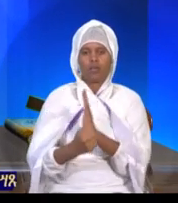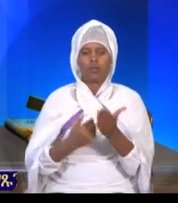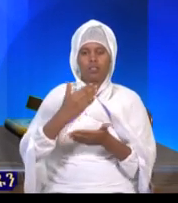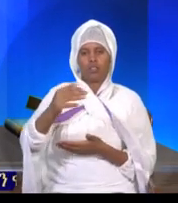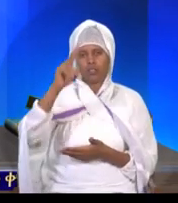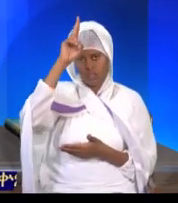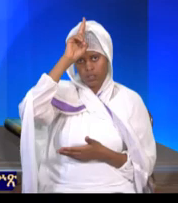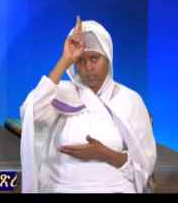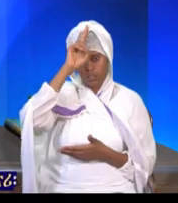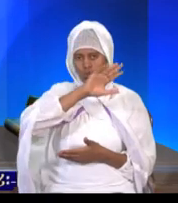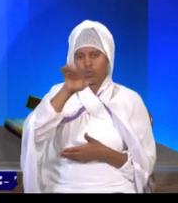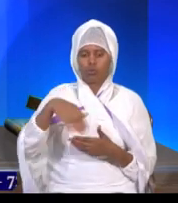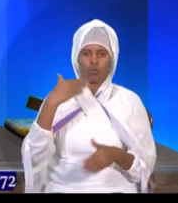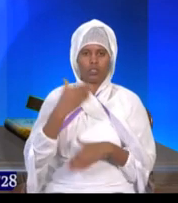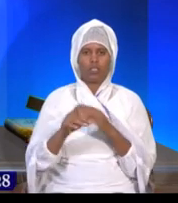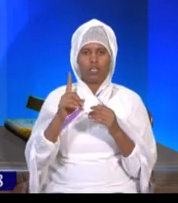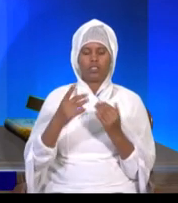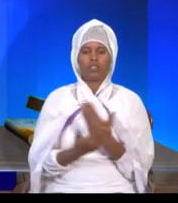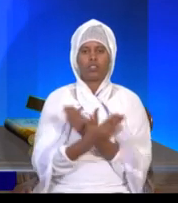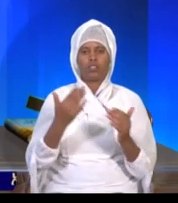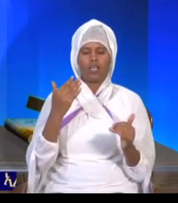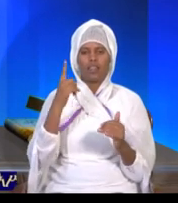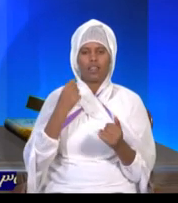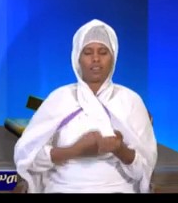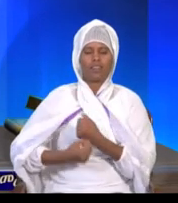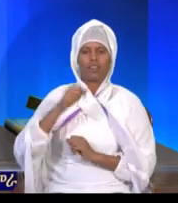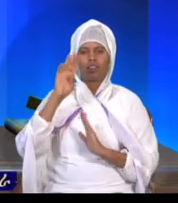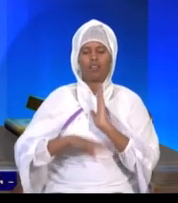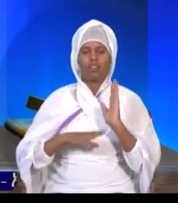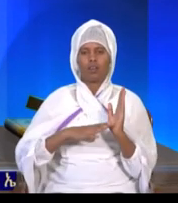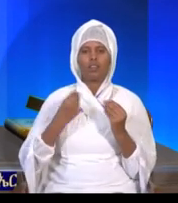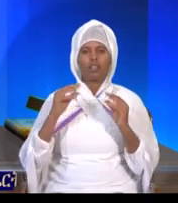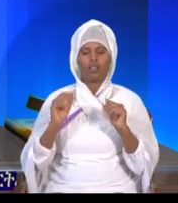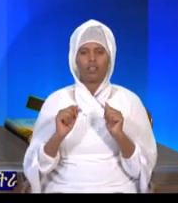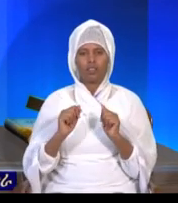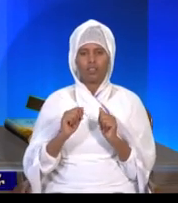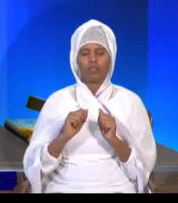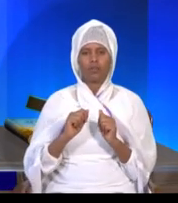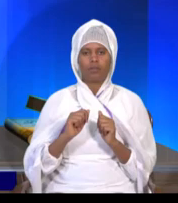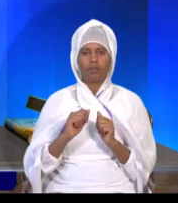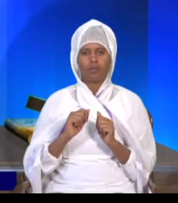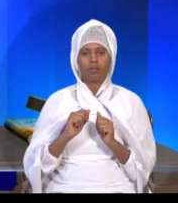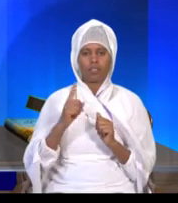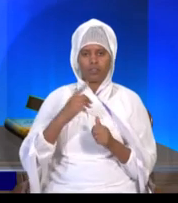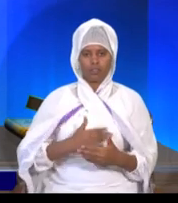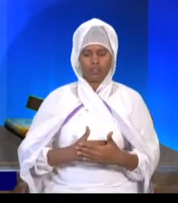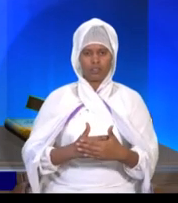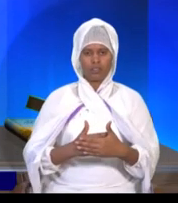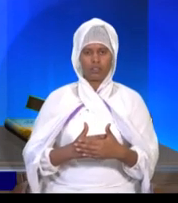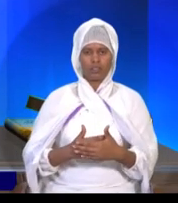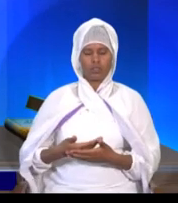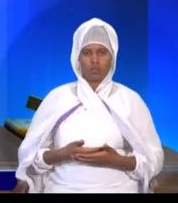ዓመት ከዓኒ ሰይጣን እዚ ኩሉ ዝፈፂመ እዩ ሓንቲ ዘይፈፀምኩዋ ሓጢኣት ኣላ ይብል ነይሩ ንሳ ሓንቲ ነፍሰ